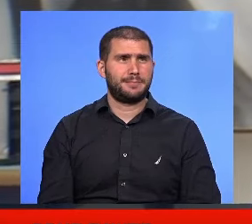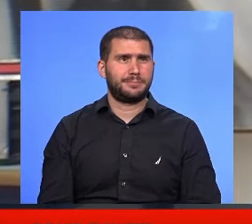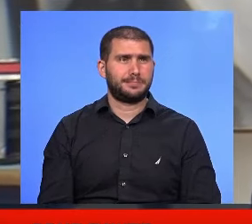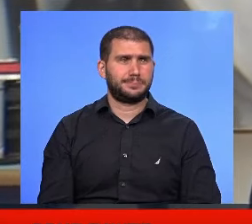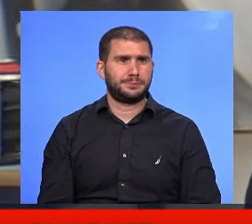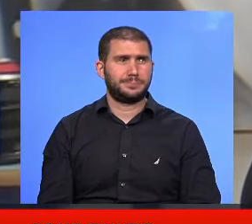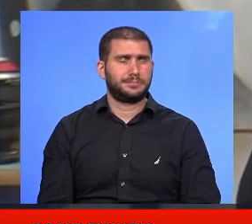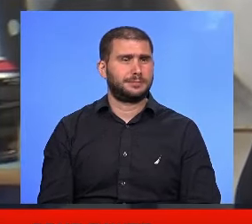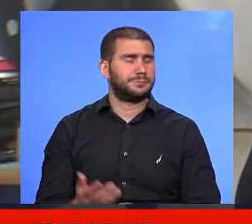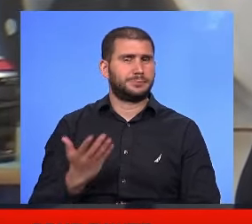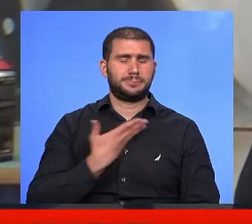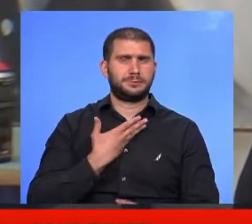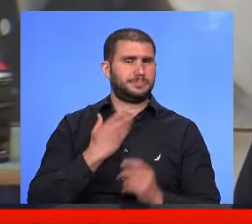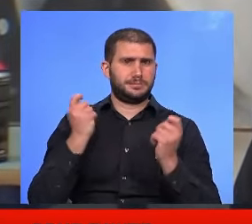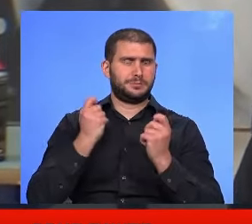שמנחיתה אותי.